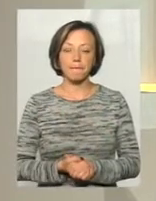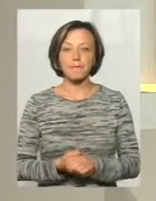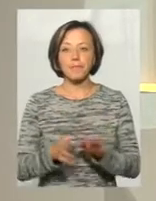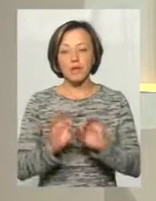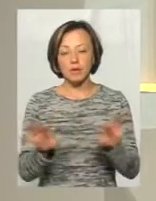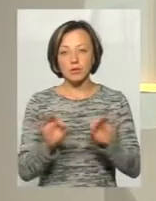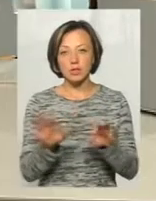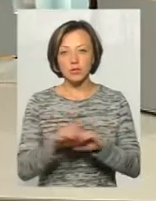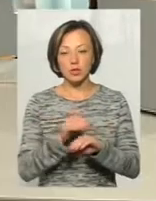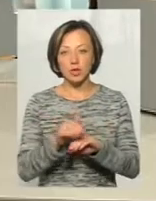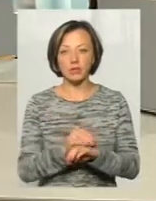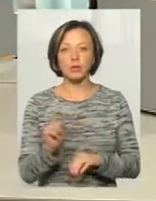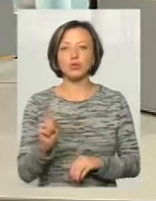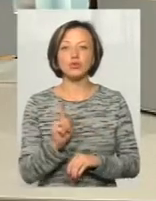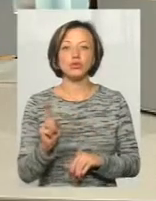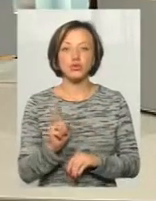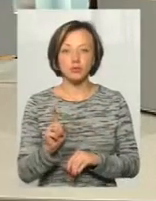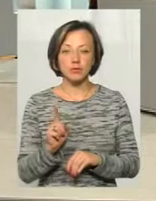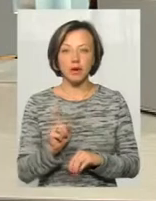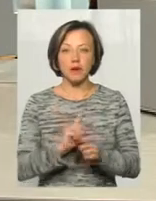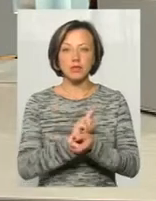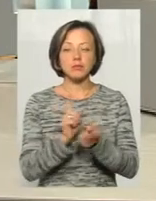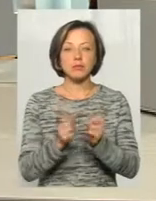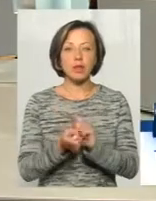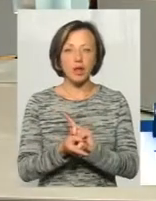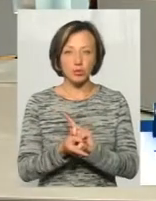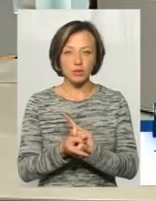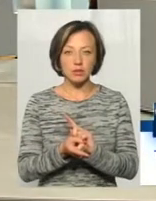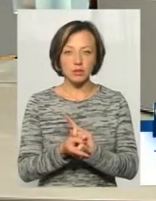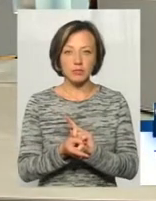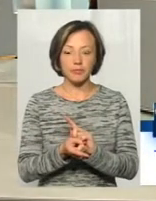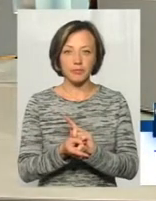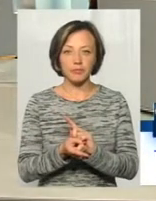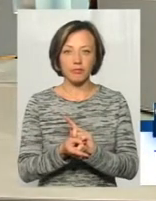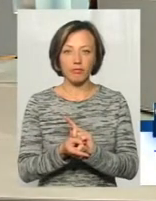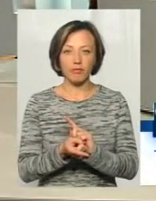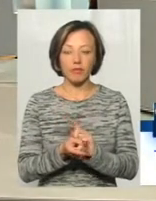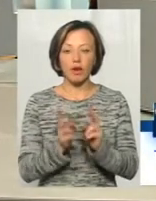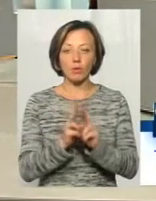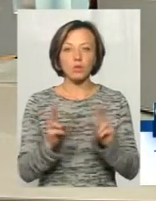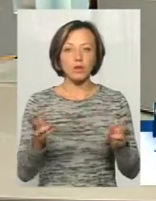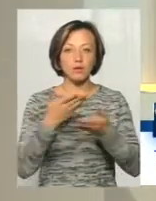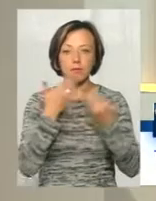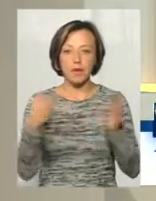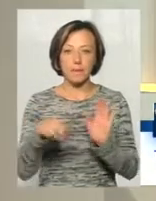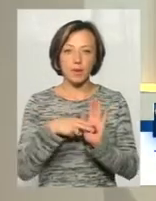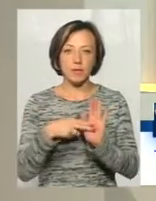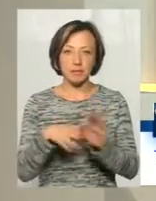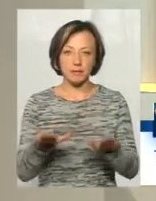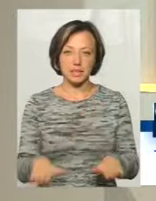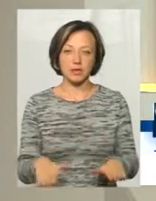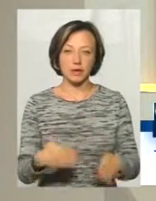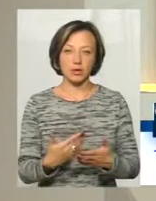пане Вадим, ще що ж змінилось для тих, хто не має прописки місцевої, до